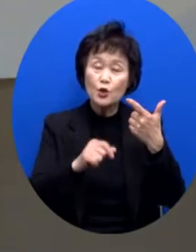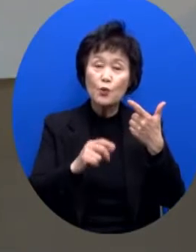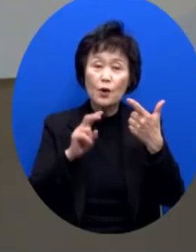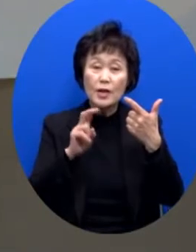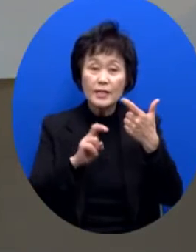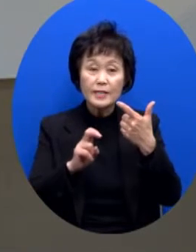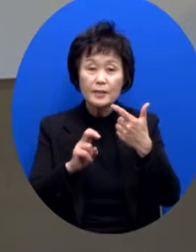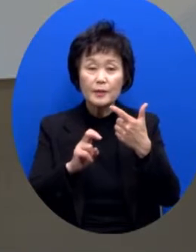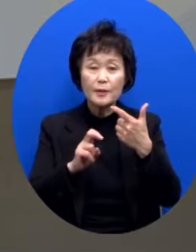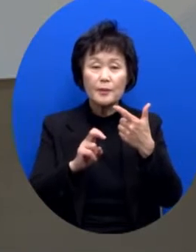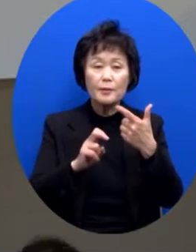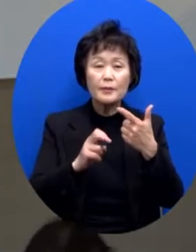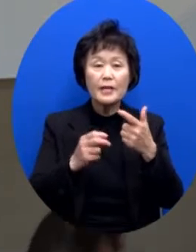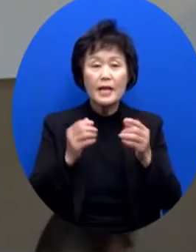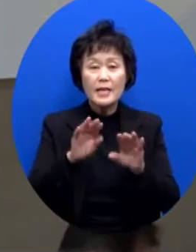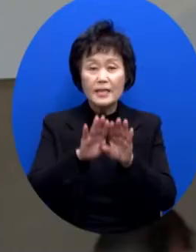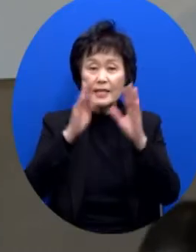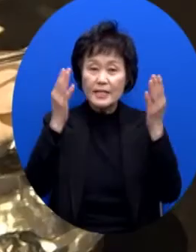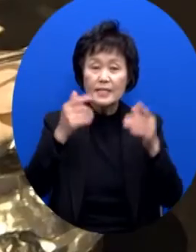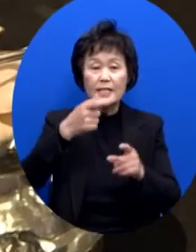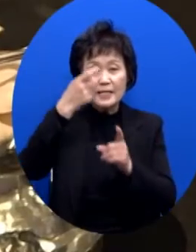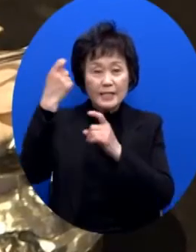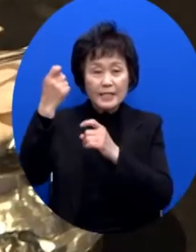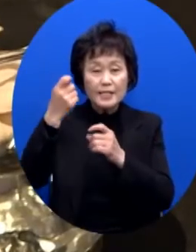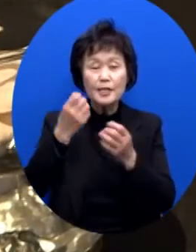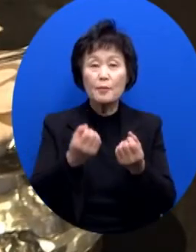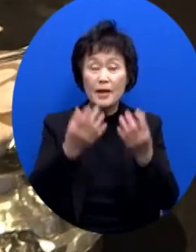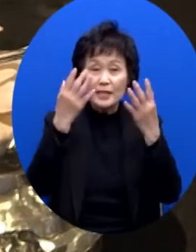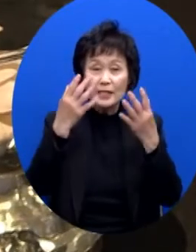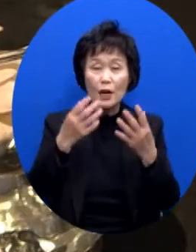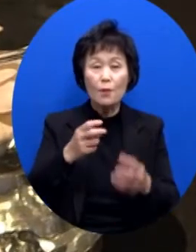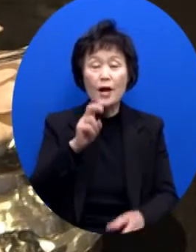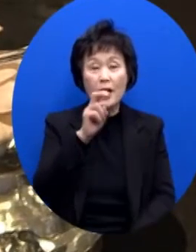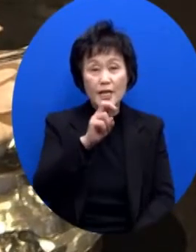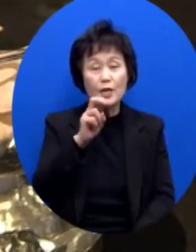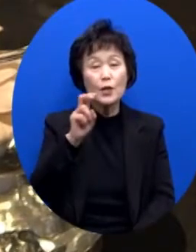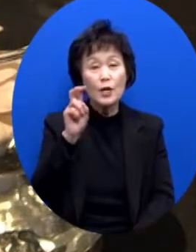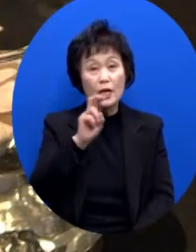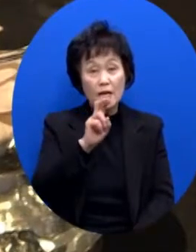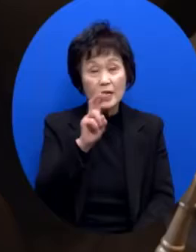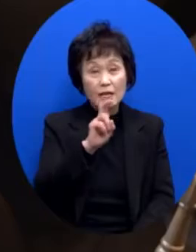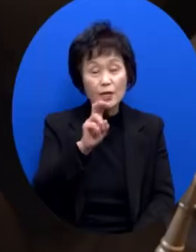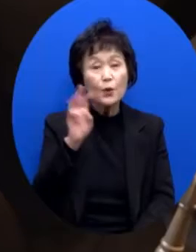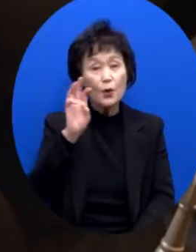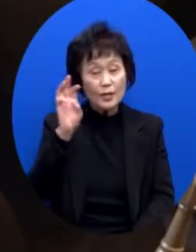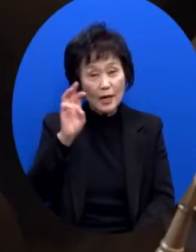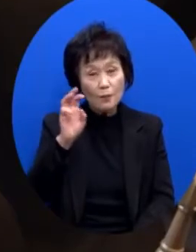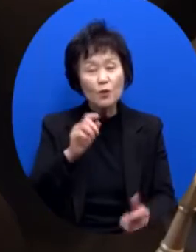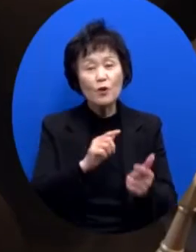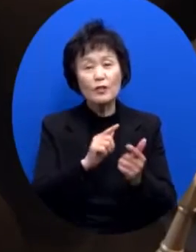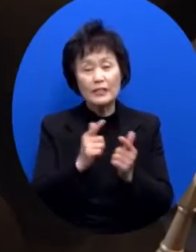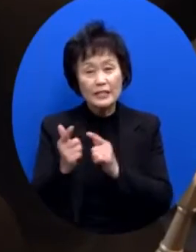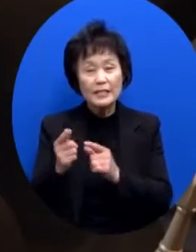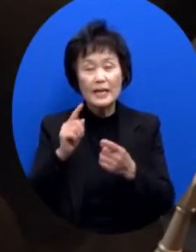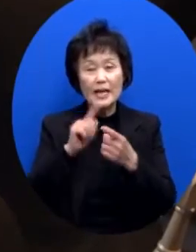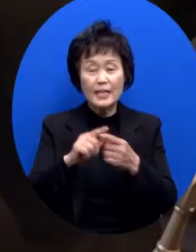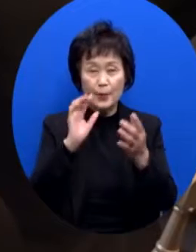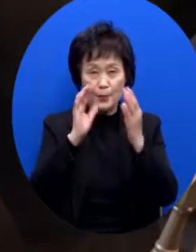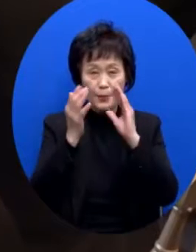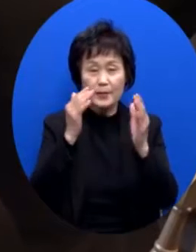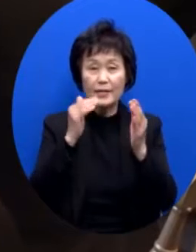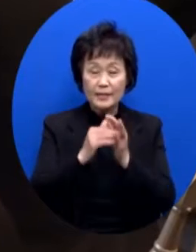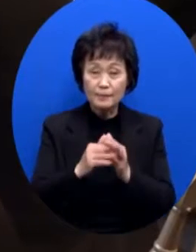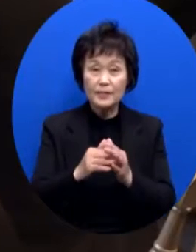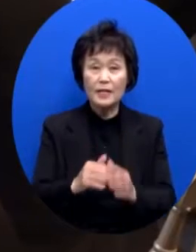열린 된 50주년 기념 행사와 비전 2030 사역 등 주요 사업에 대한 안건을 다뤘습니다 군 선교회